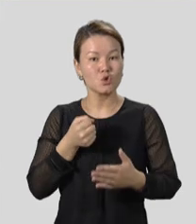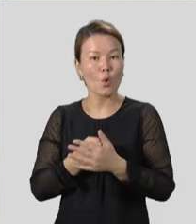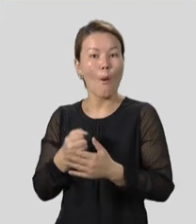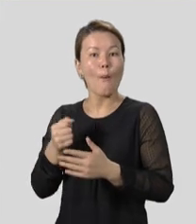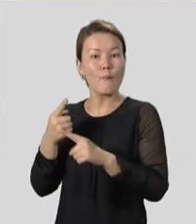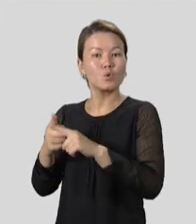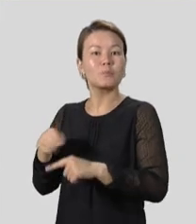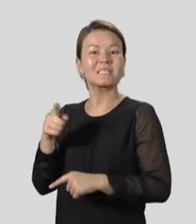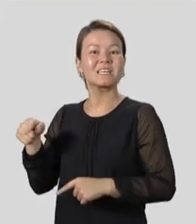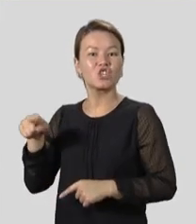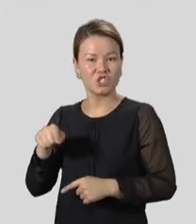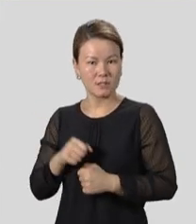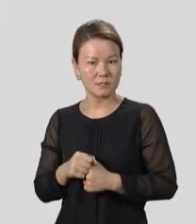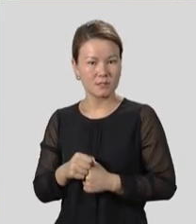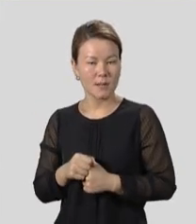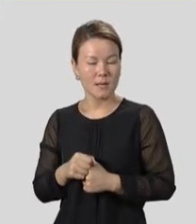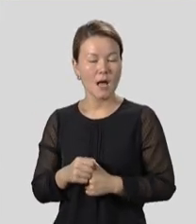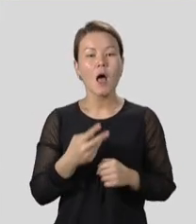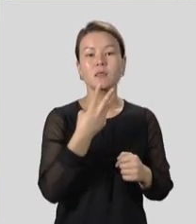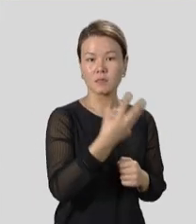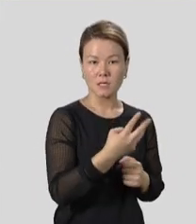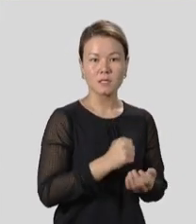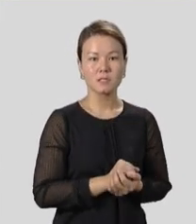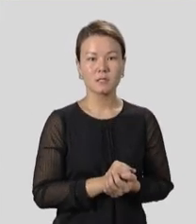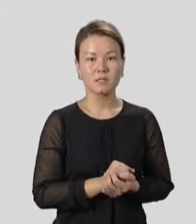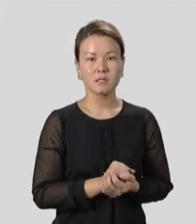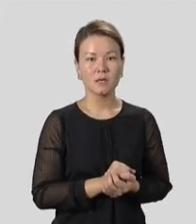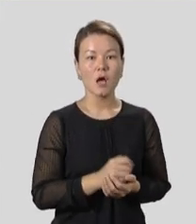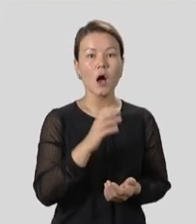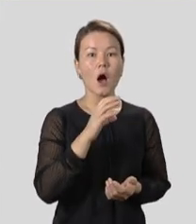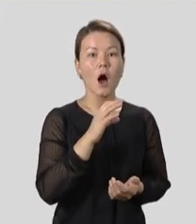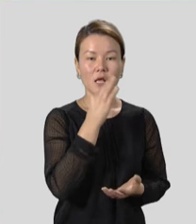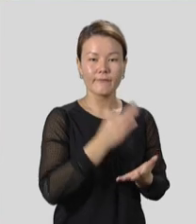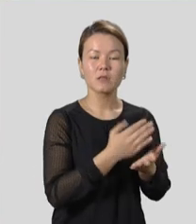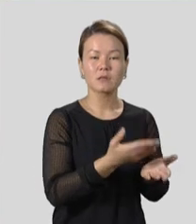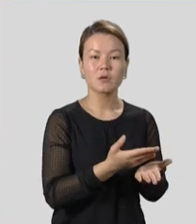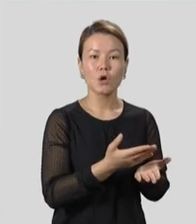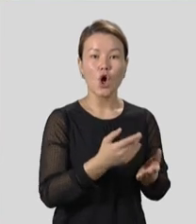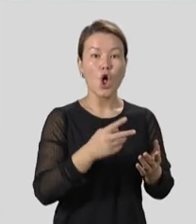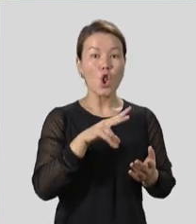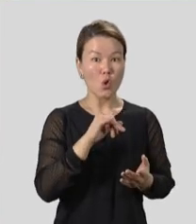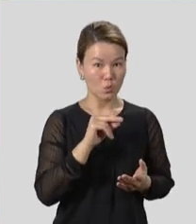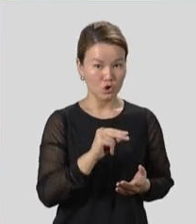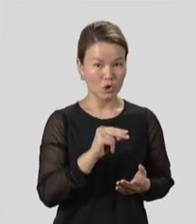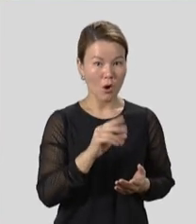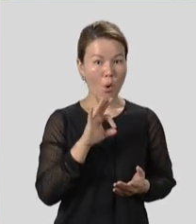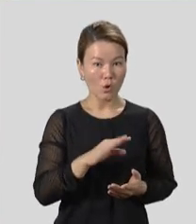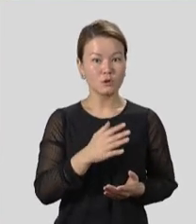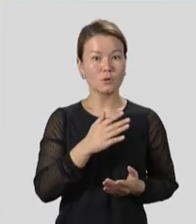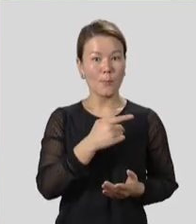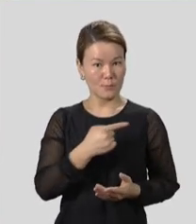плюс бесконечности. Третий. Ответ. Луч от